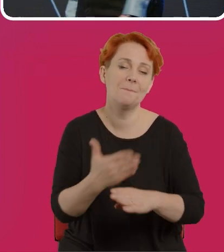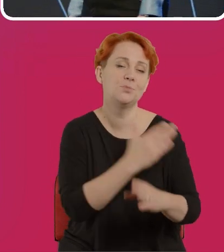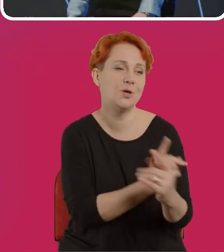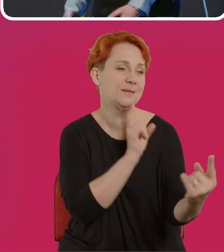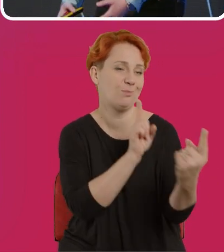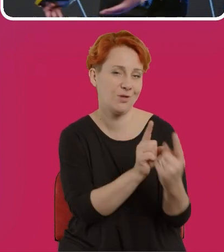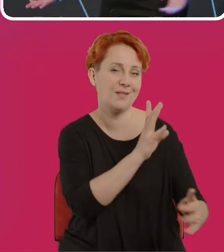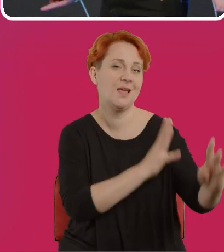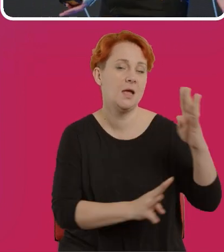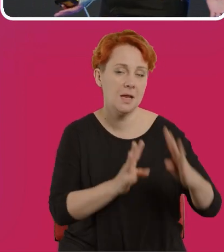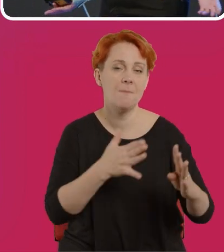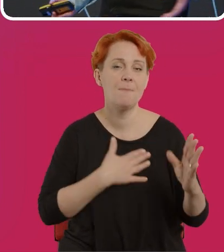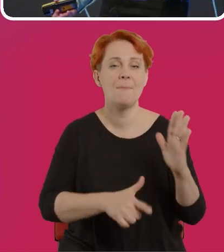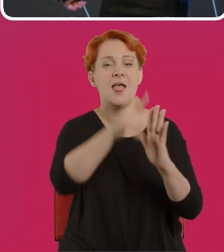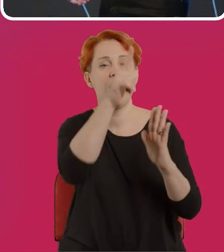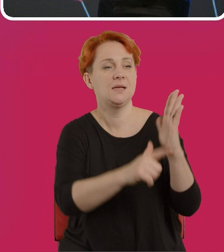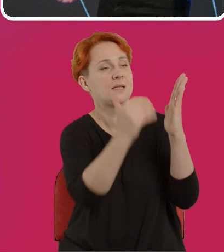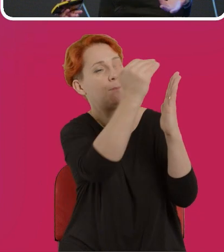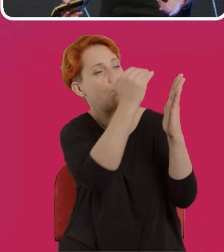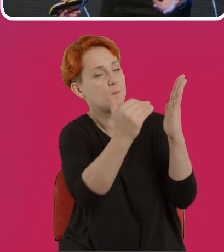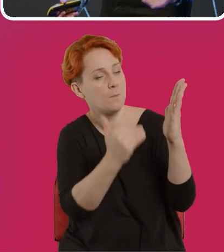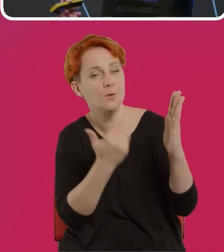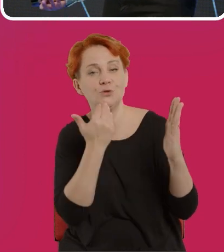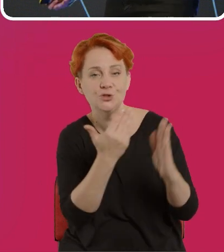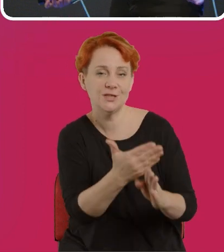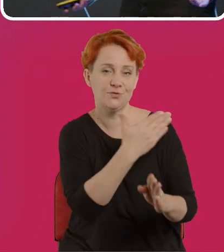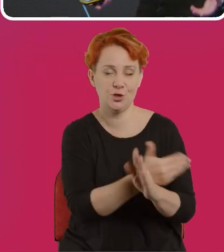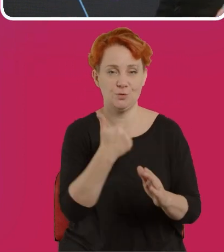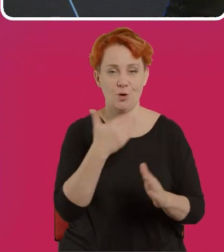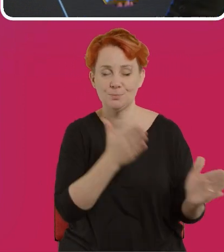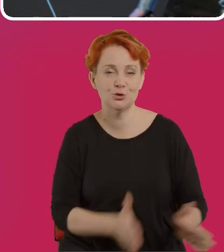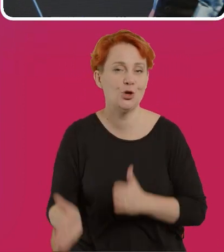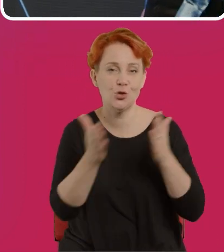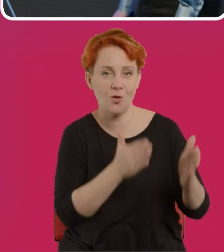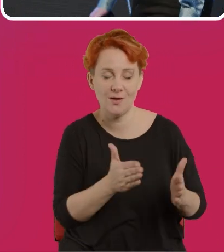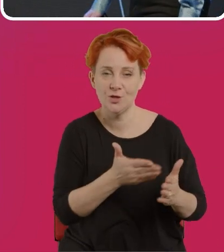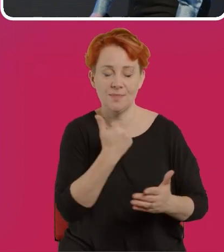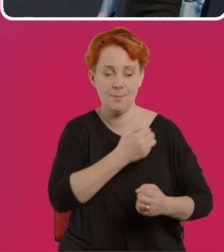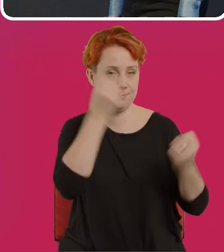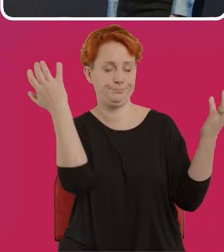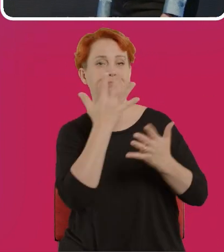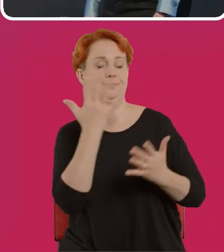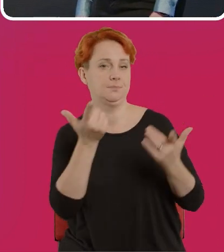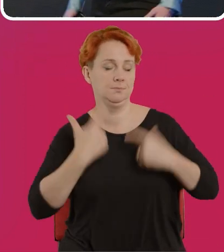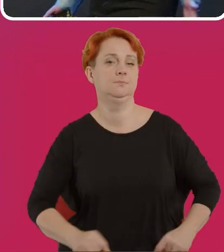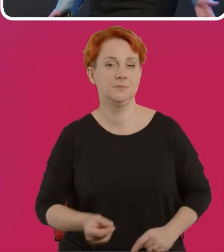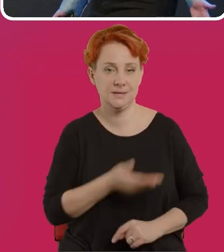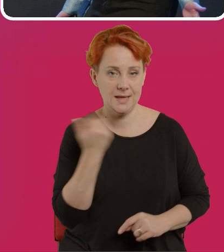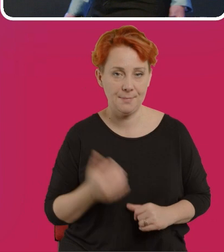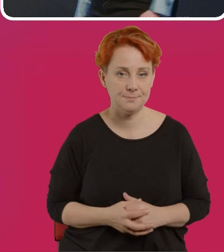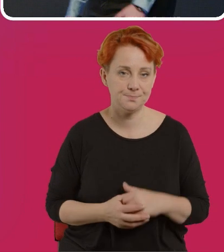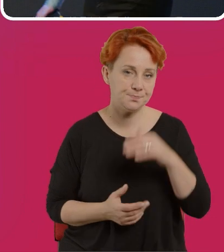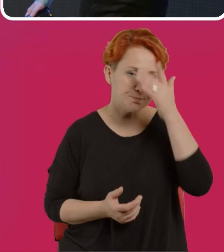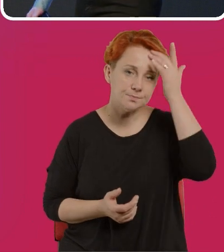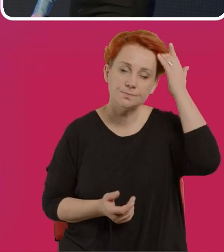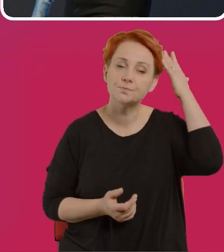punktów, która może nam pomóc się przygotować zawczasu, że nie zostaniemy zaskoczeni. Co dalej, jak już